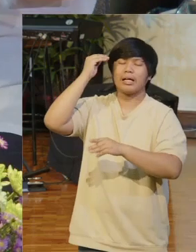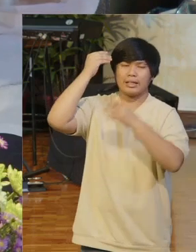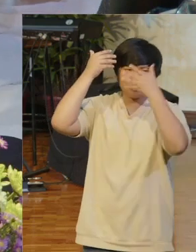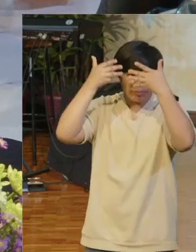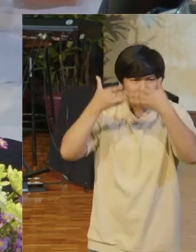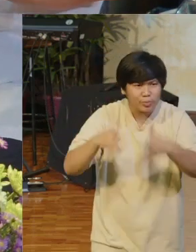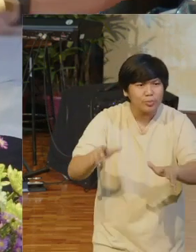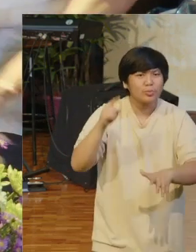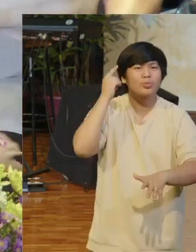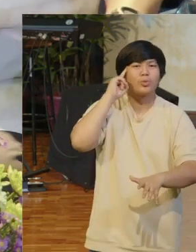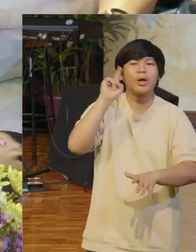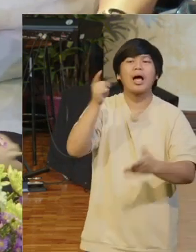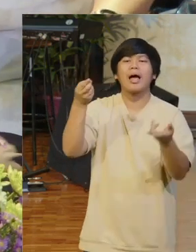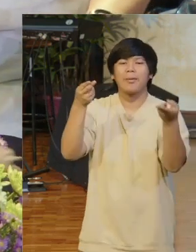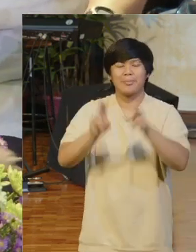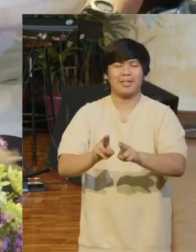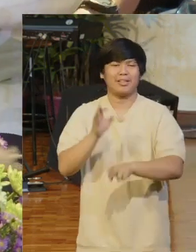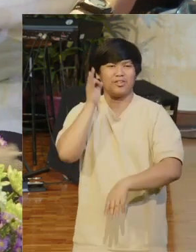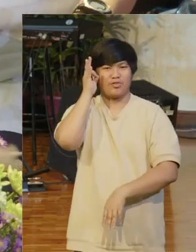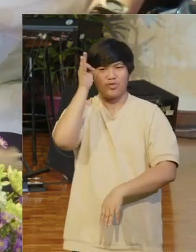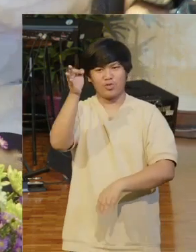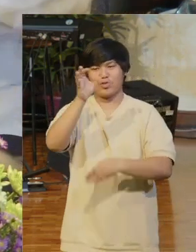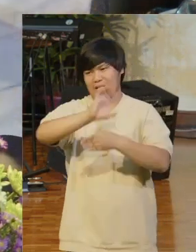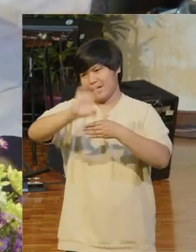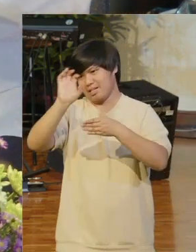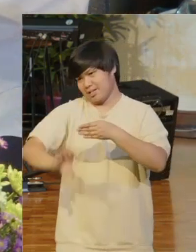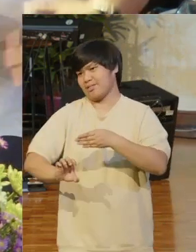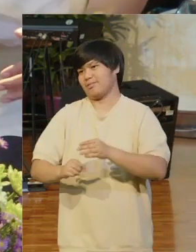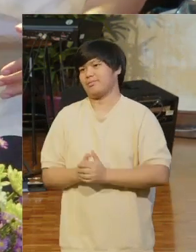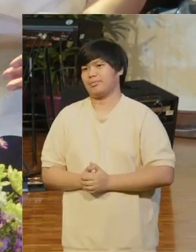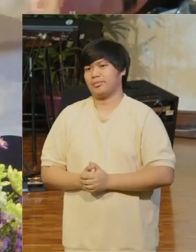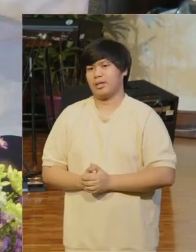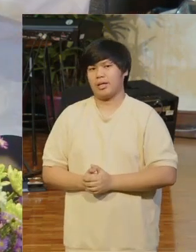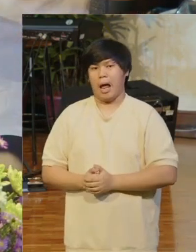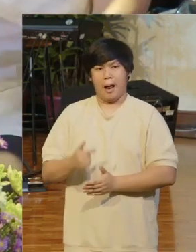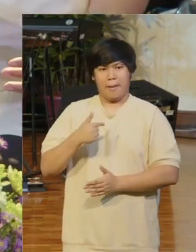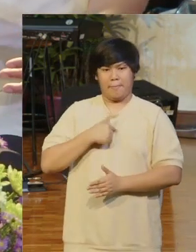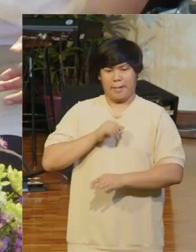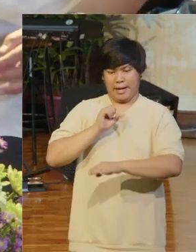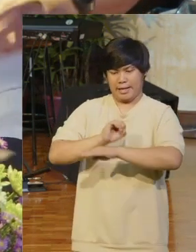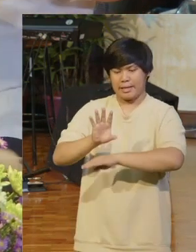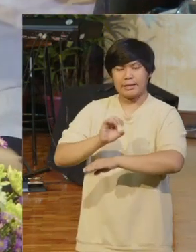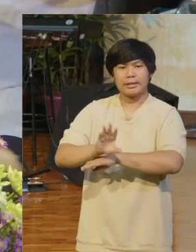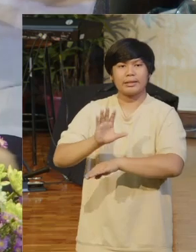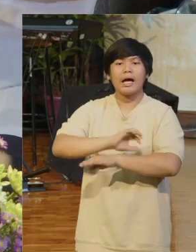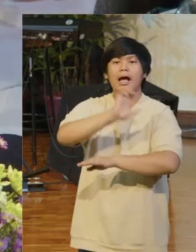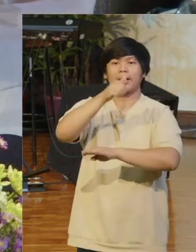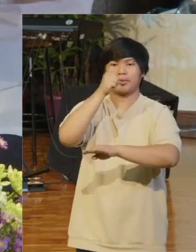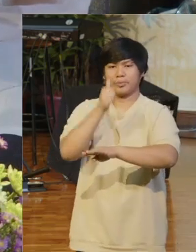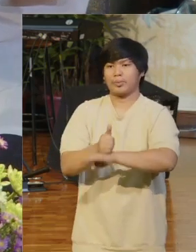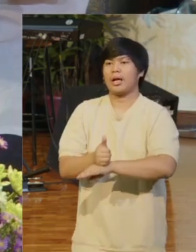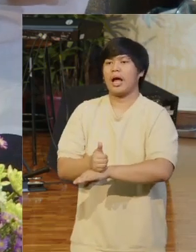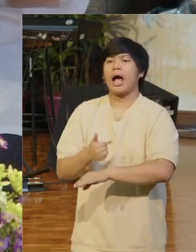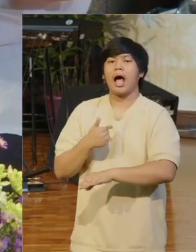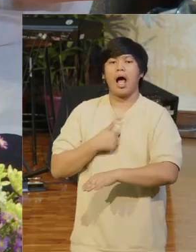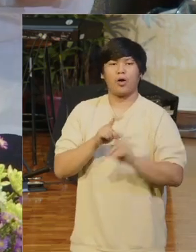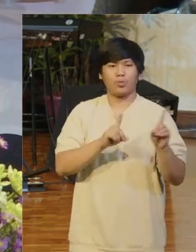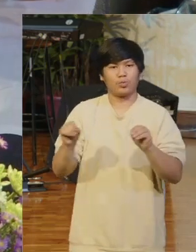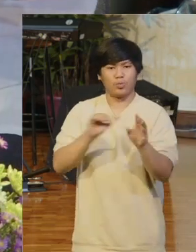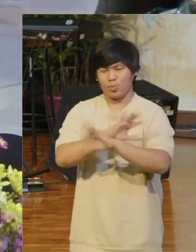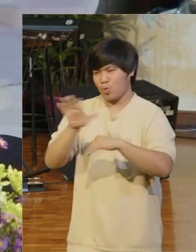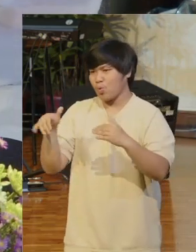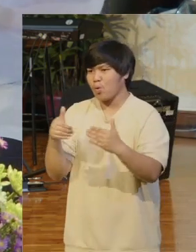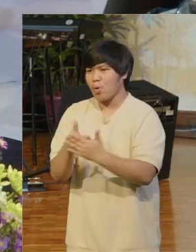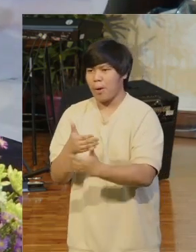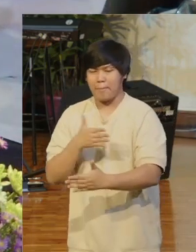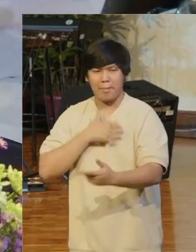things not yet done. Saying, anong sabi ng Diyos? My counsel shall stand and I will accomplish all